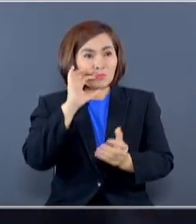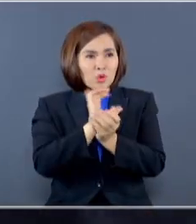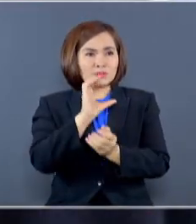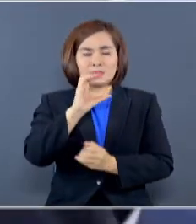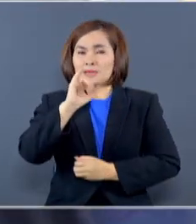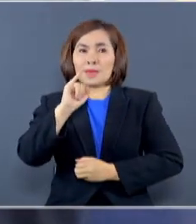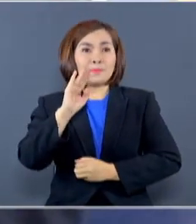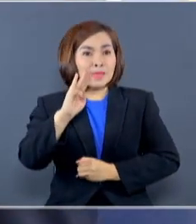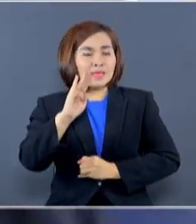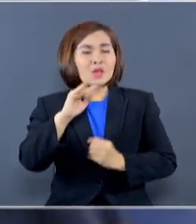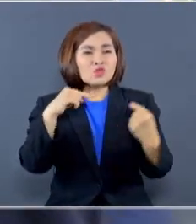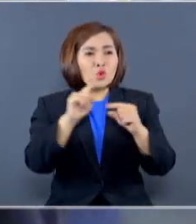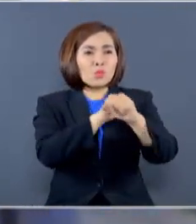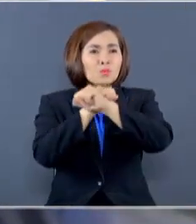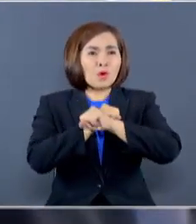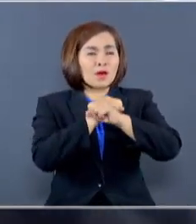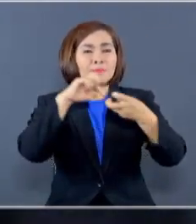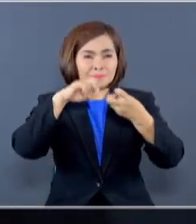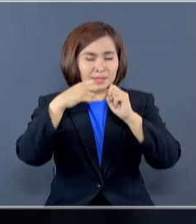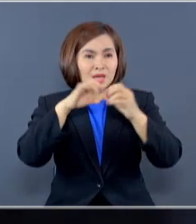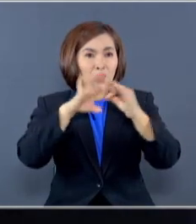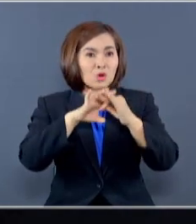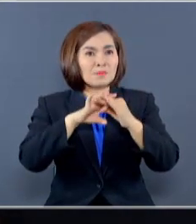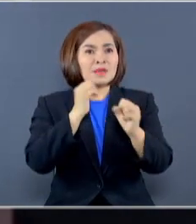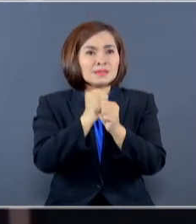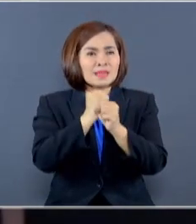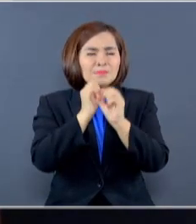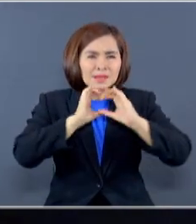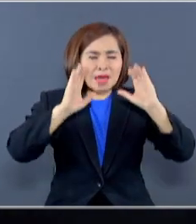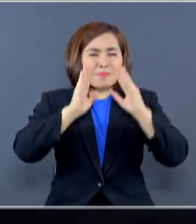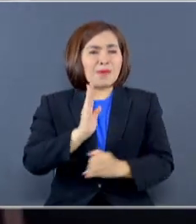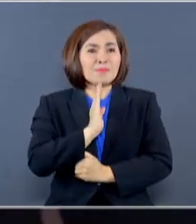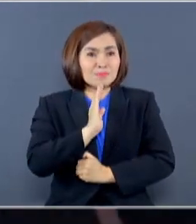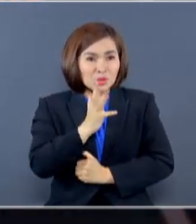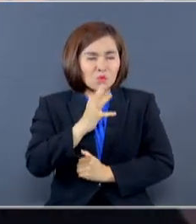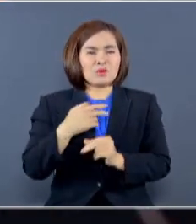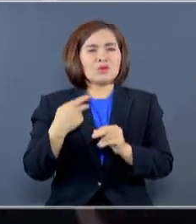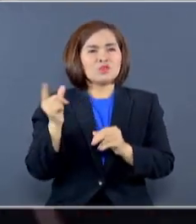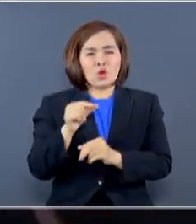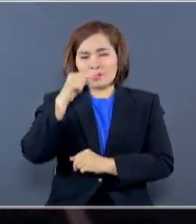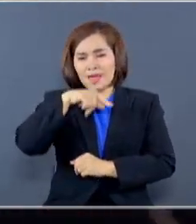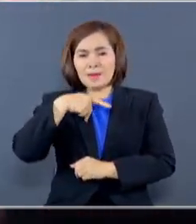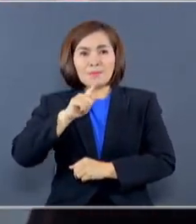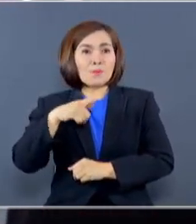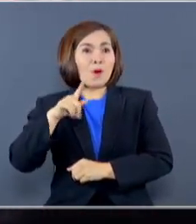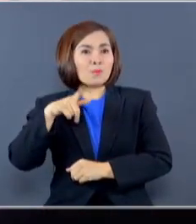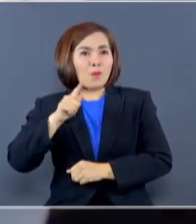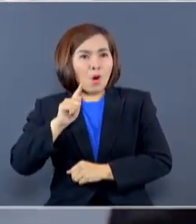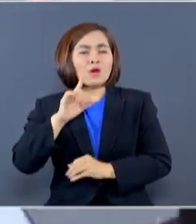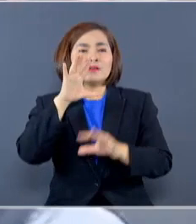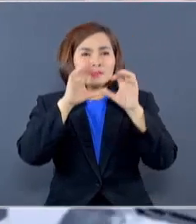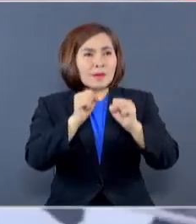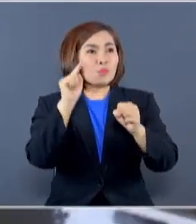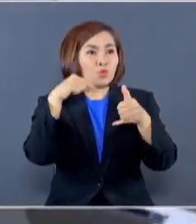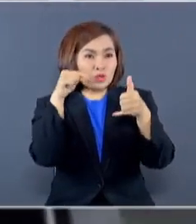ราบปรามการทุจริตและประพฤติไม่ชอบหรือว่าปปป.ครับเข้าไปจับกุมนางมัทธิรานะครับอายุ45ปีครับเป็นอดีตข้ารา